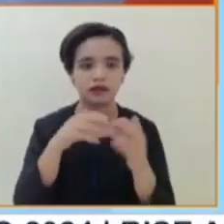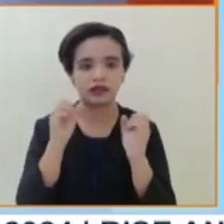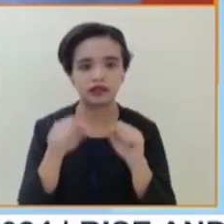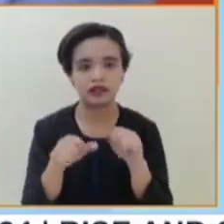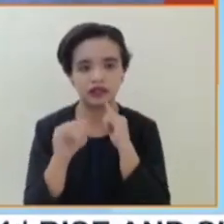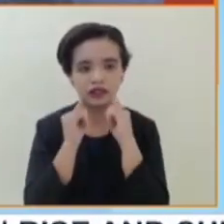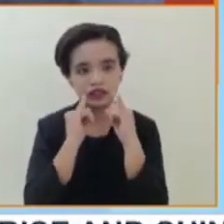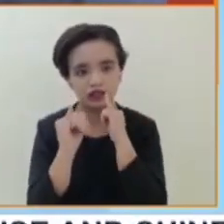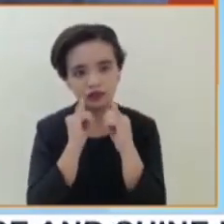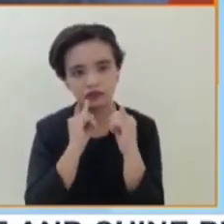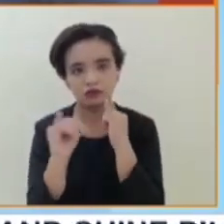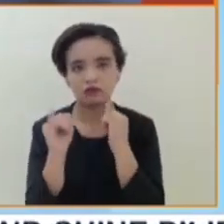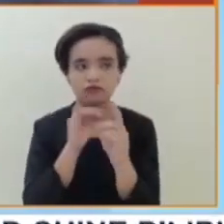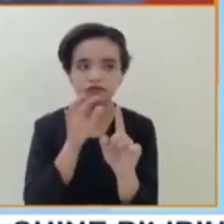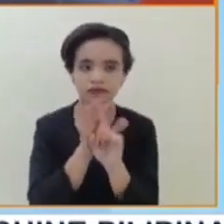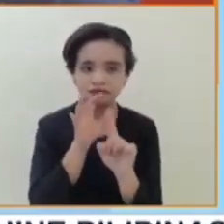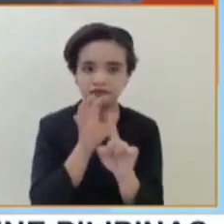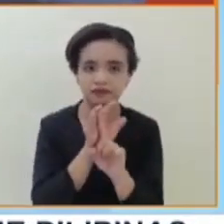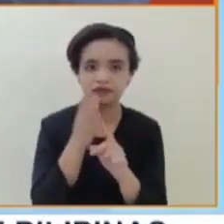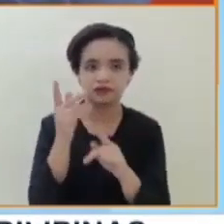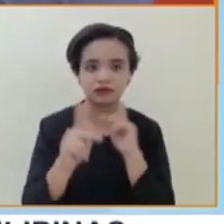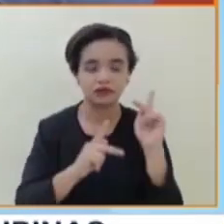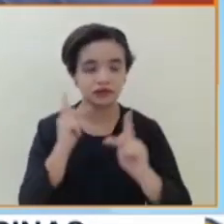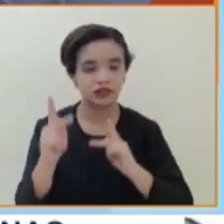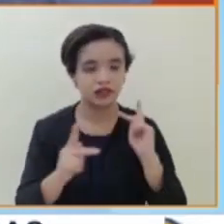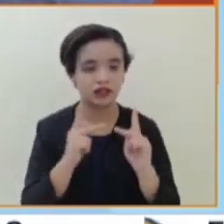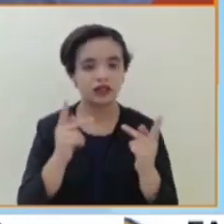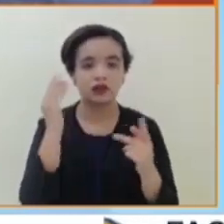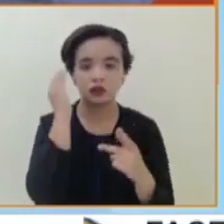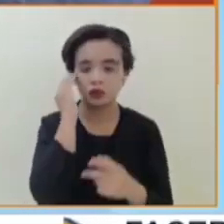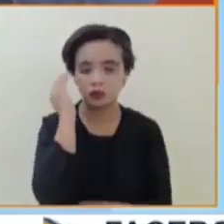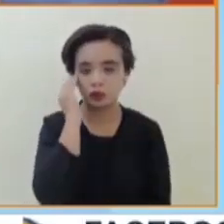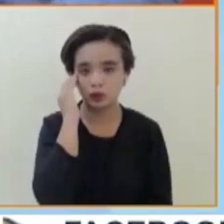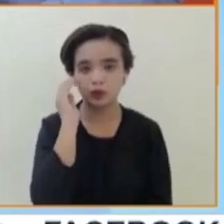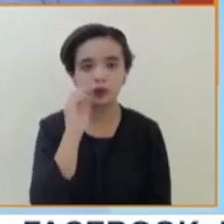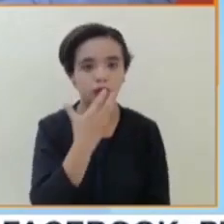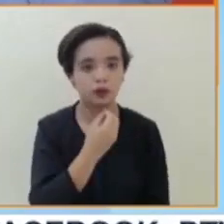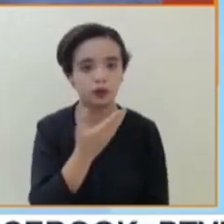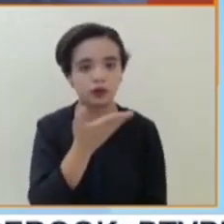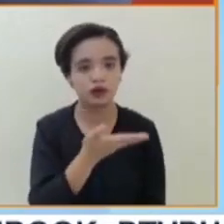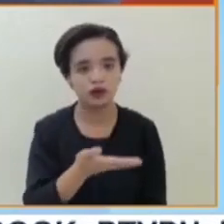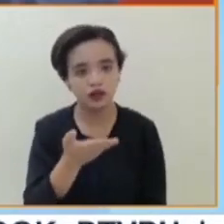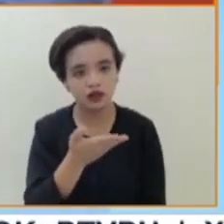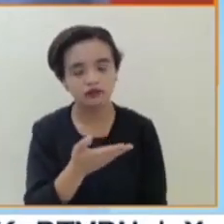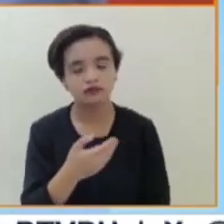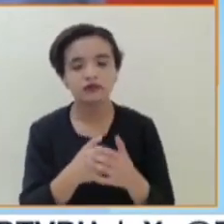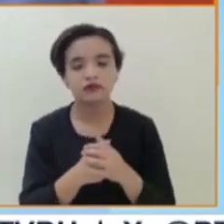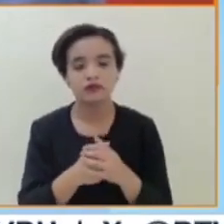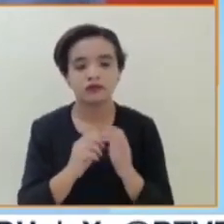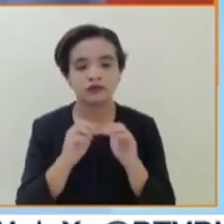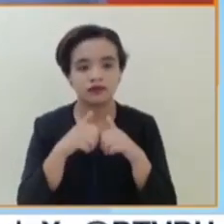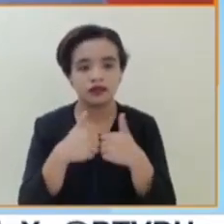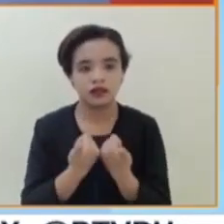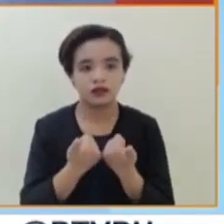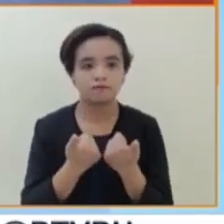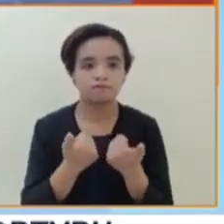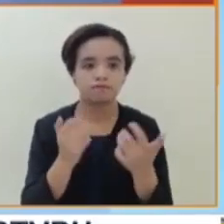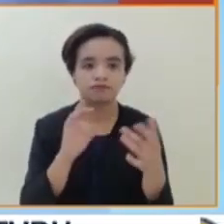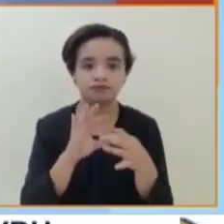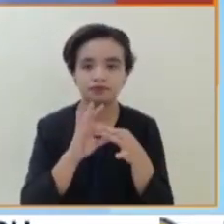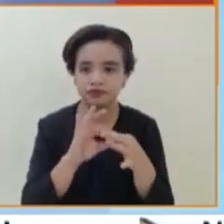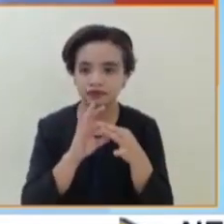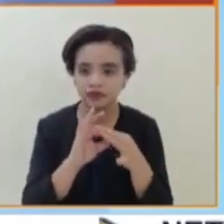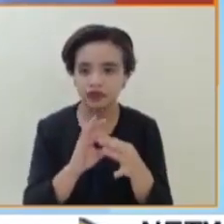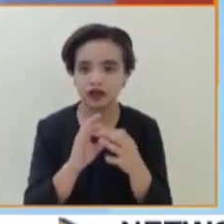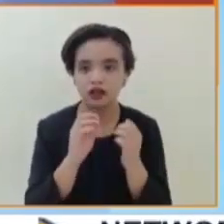personality, you get to know them, kung sino sila sa likod ng camera at kung paano sila makitungo doon sa mga kasama nila.